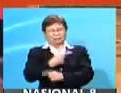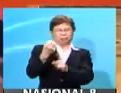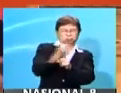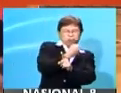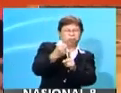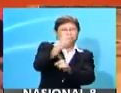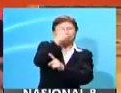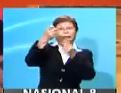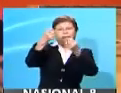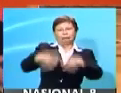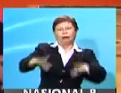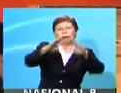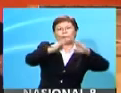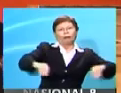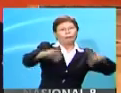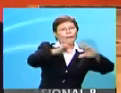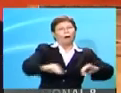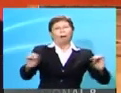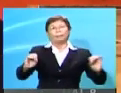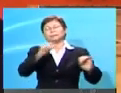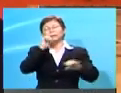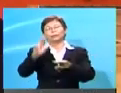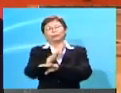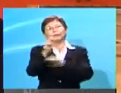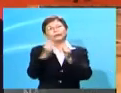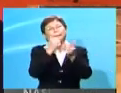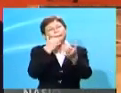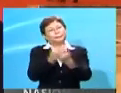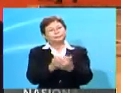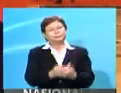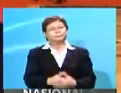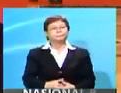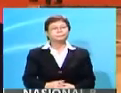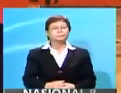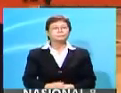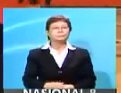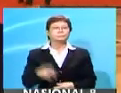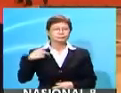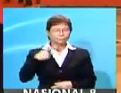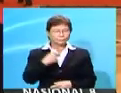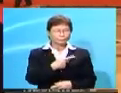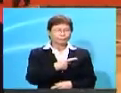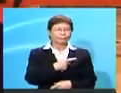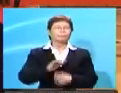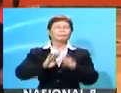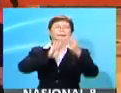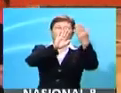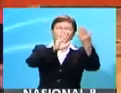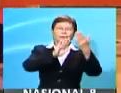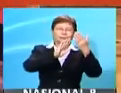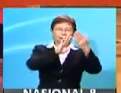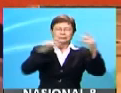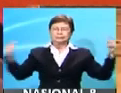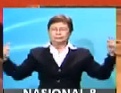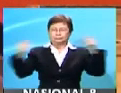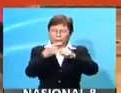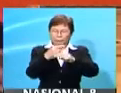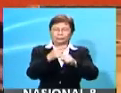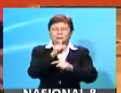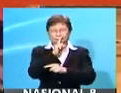mereka kehilangan sumber yang tidak diguna dengan sebaik mungkin walaupun kita berhadapan dengan satu konflik